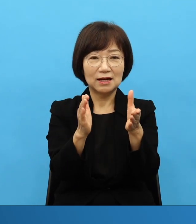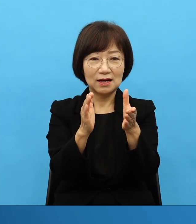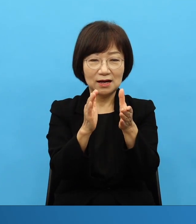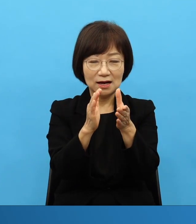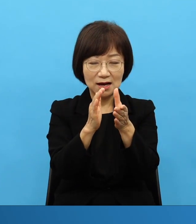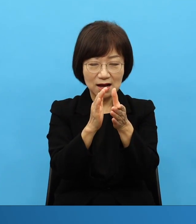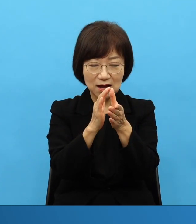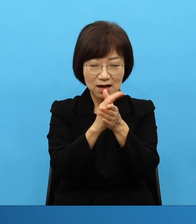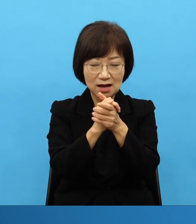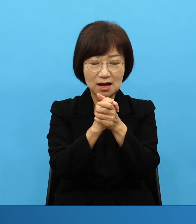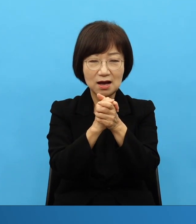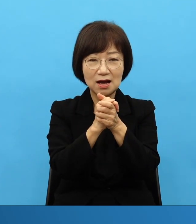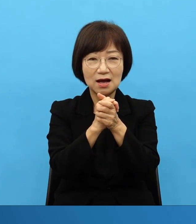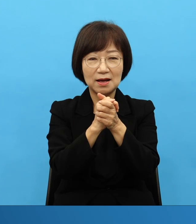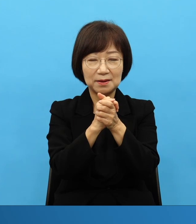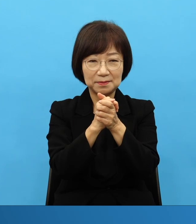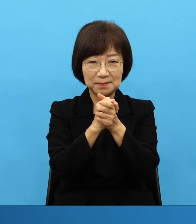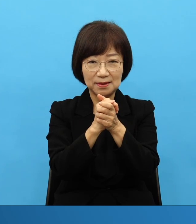할렐루야